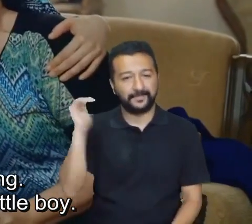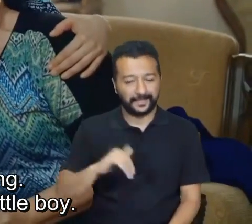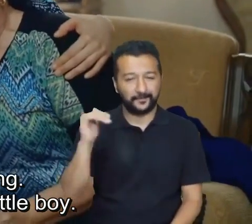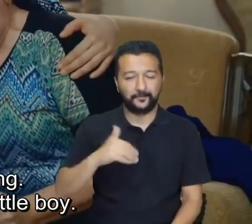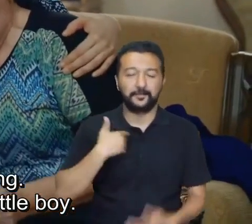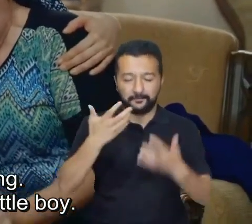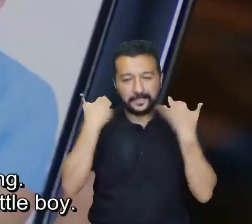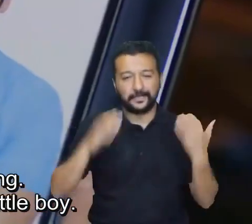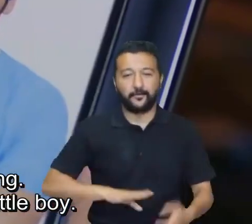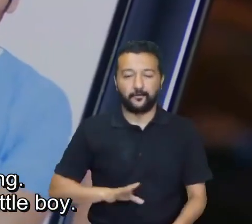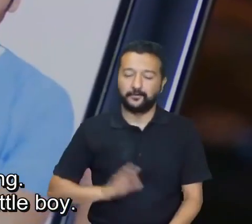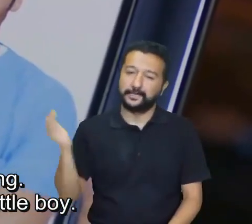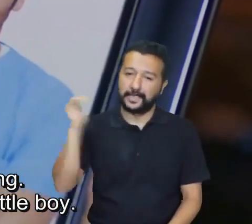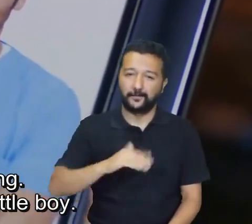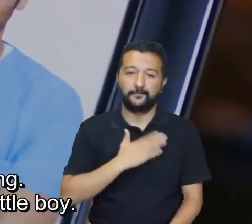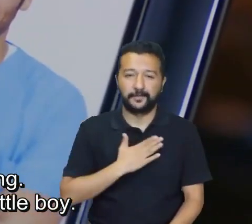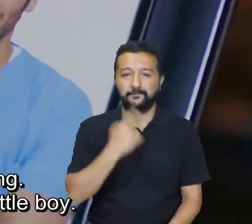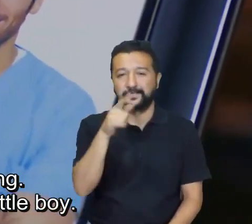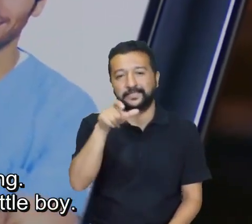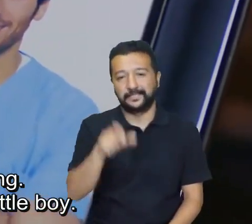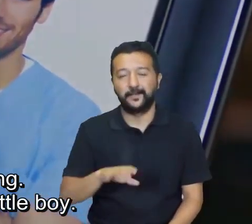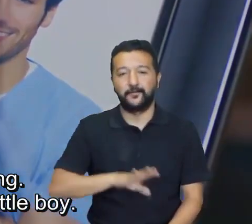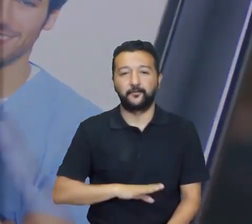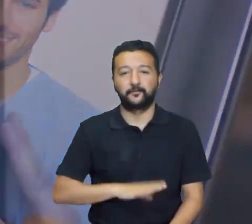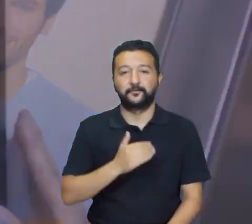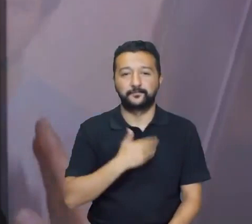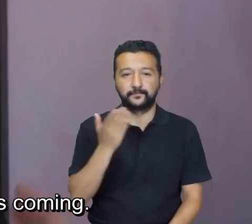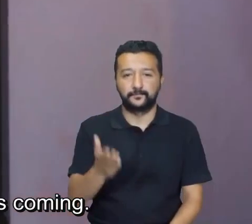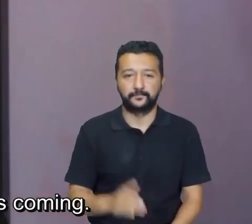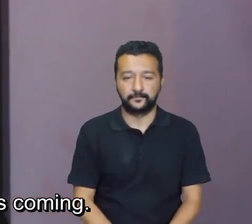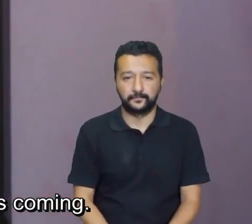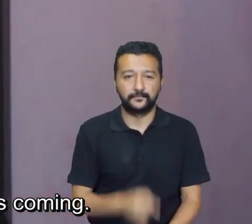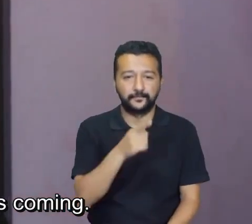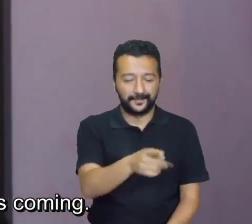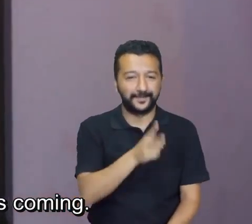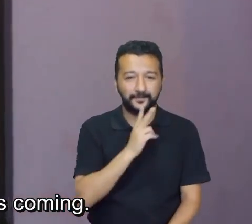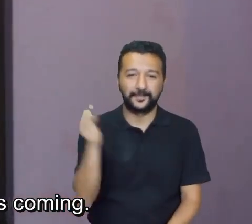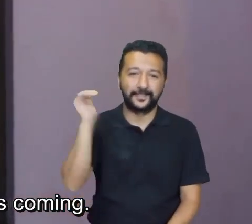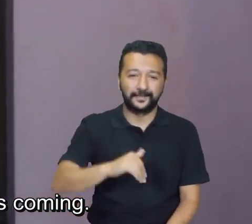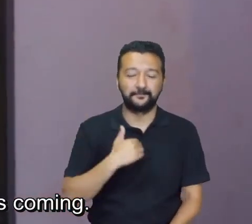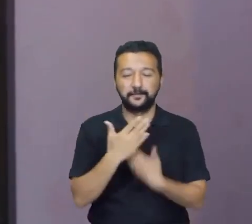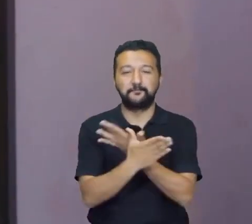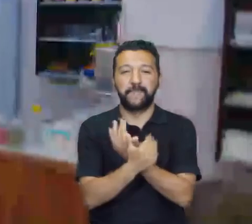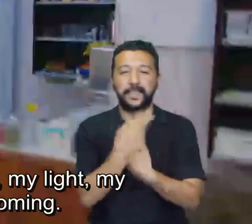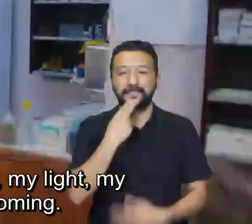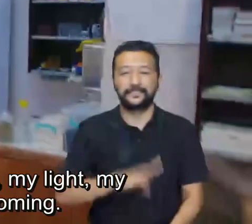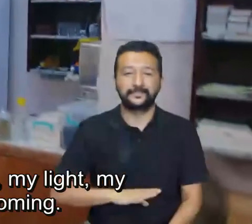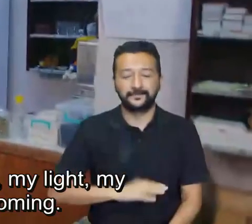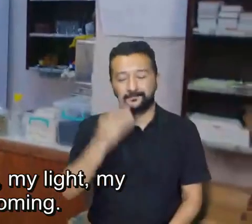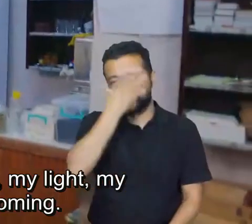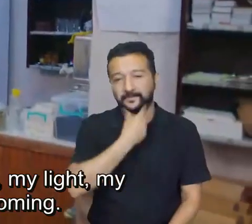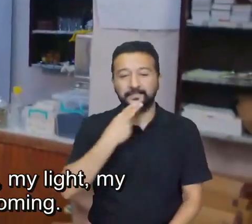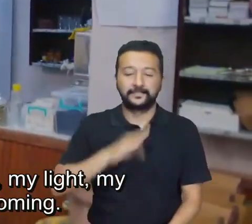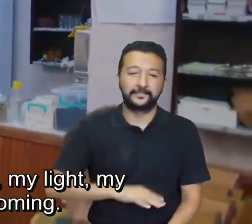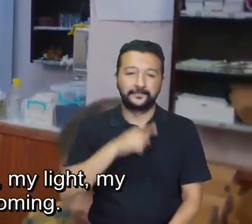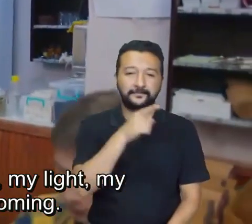benim aslanım. Geliyor benim bir tanecik oğlum. Sonunda geliyor benim meleğim. Güzel